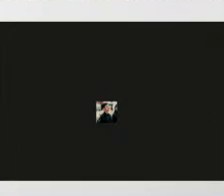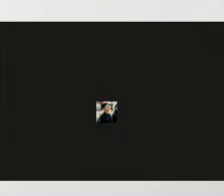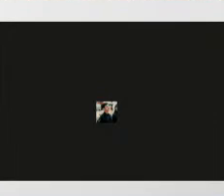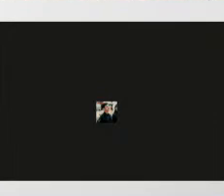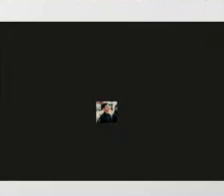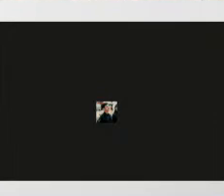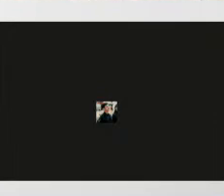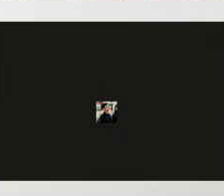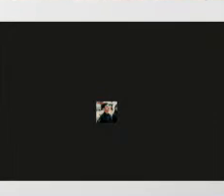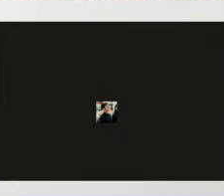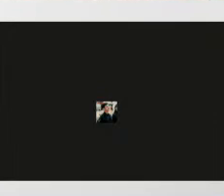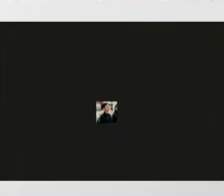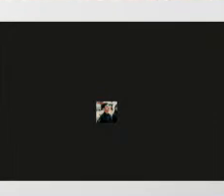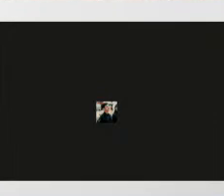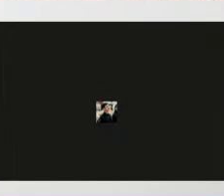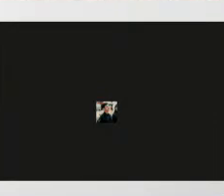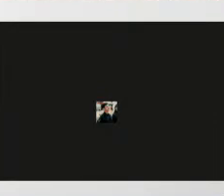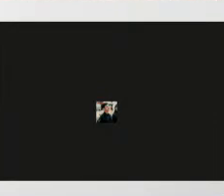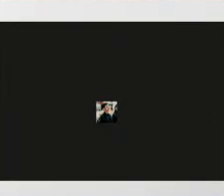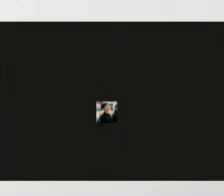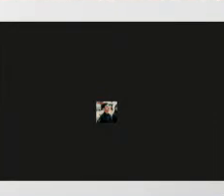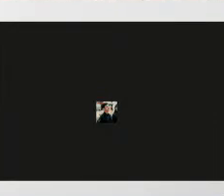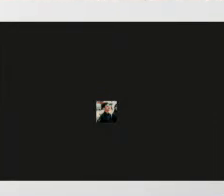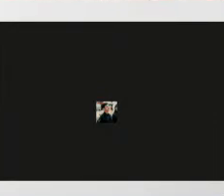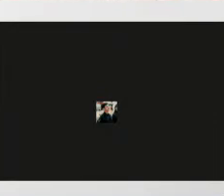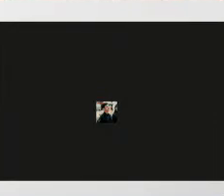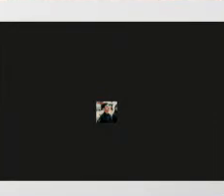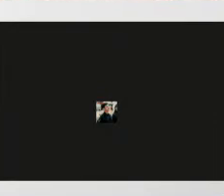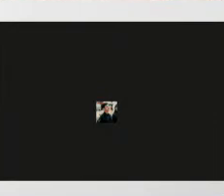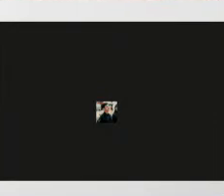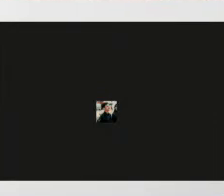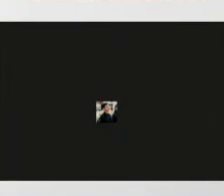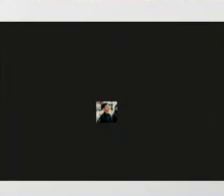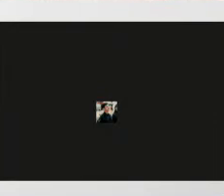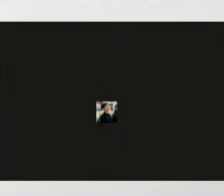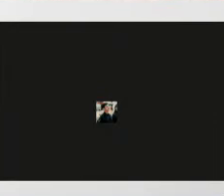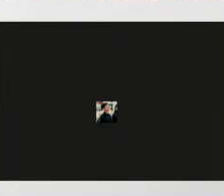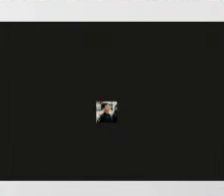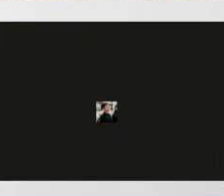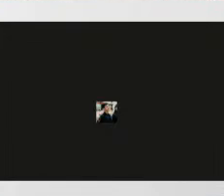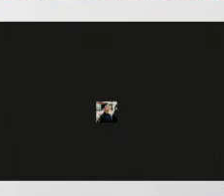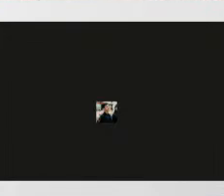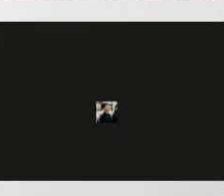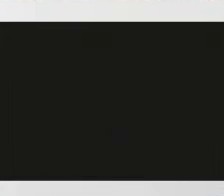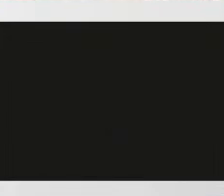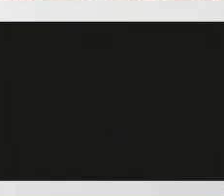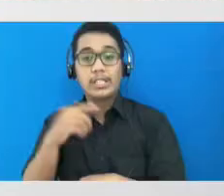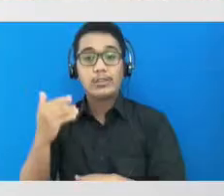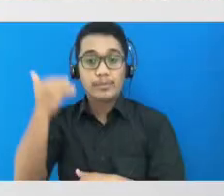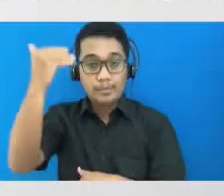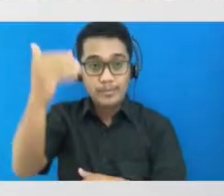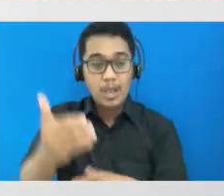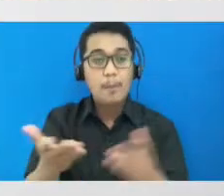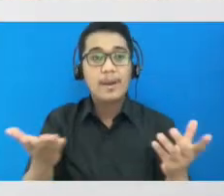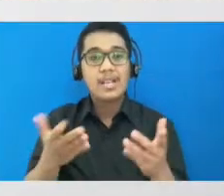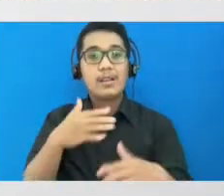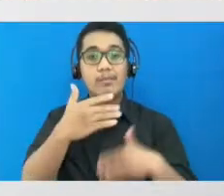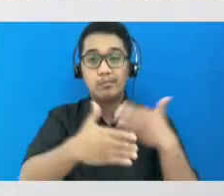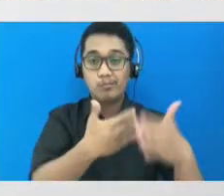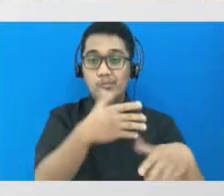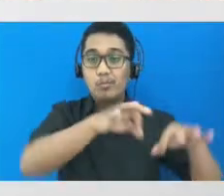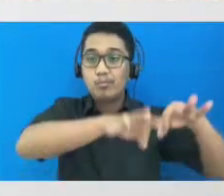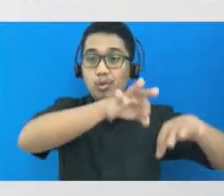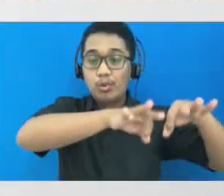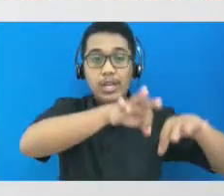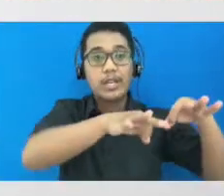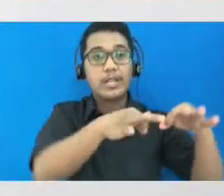technical dan juga ada data privacy. Data privacy itu lebih ke arah bagaimana mengelola data dan